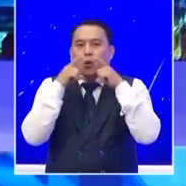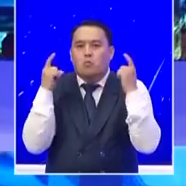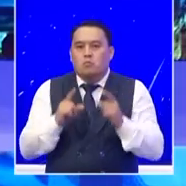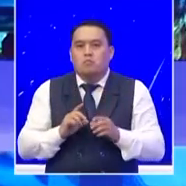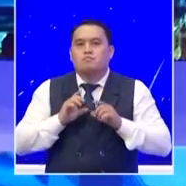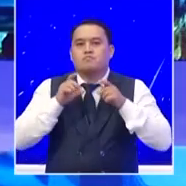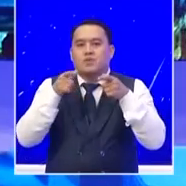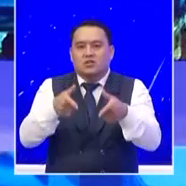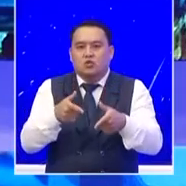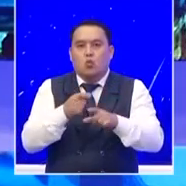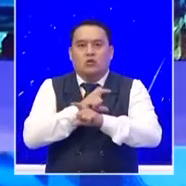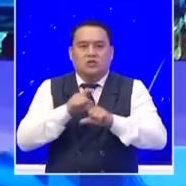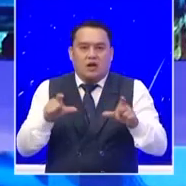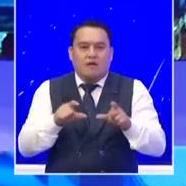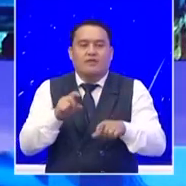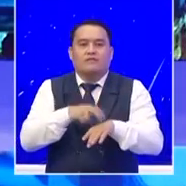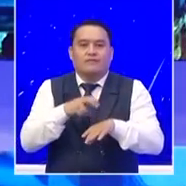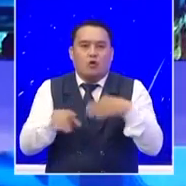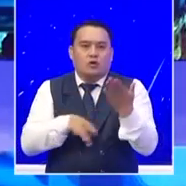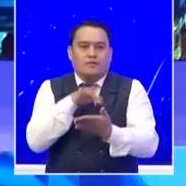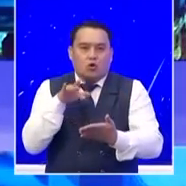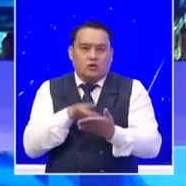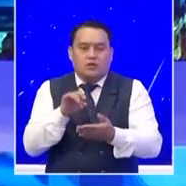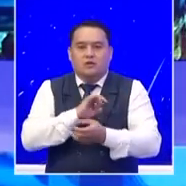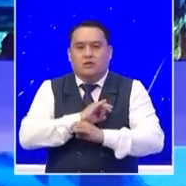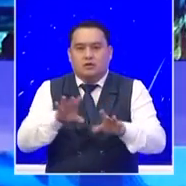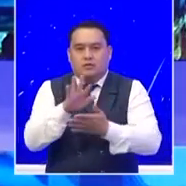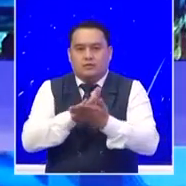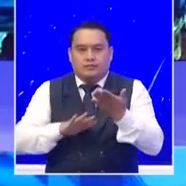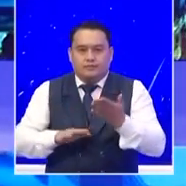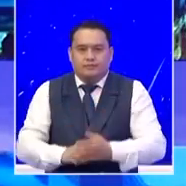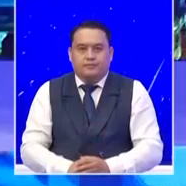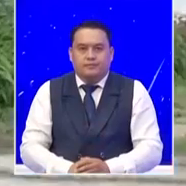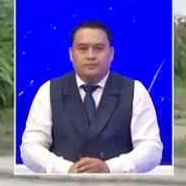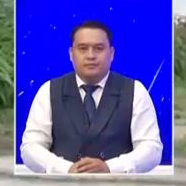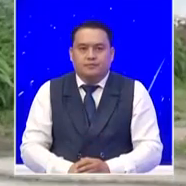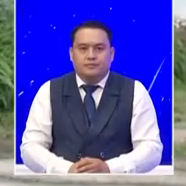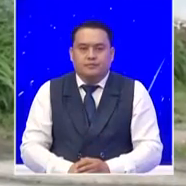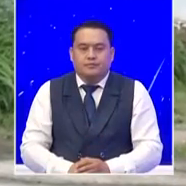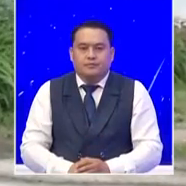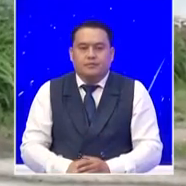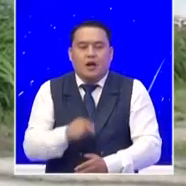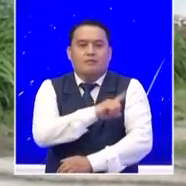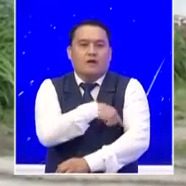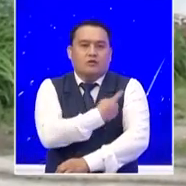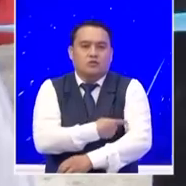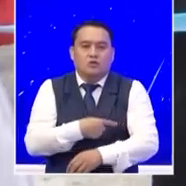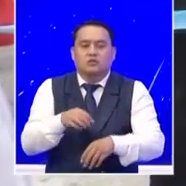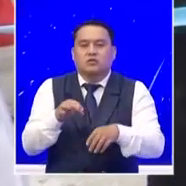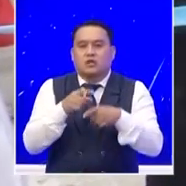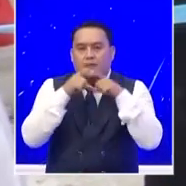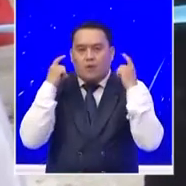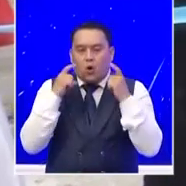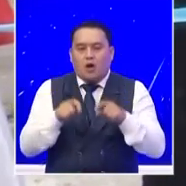поступит в медицинские учреждения и аптеки Моногорода. Более подробно расскажет Анор Магильдинов. В период пандемии открытие нового объекта